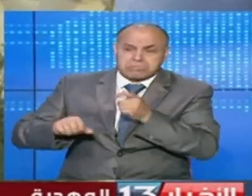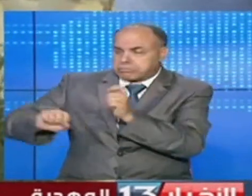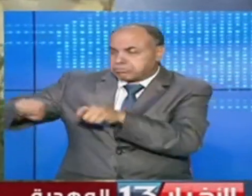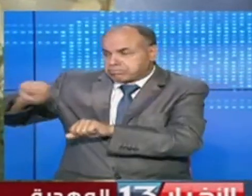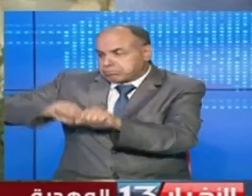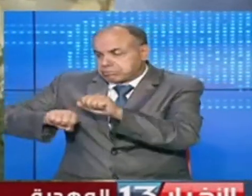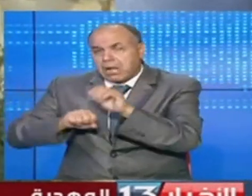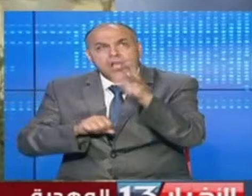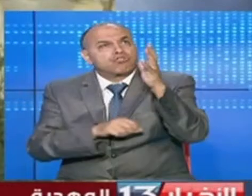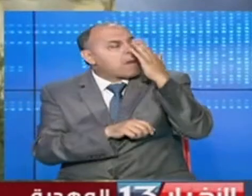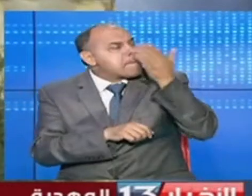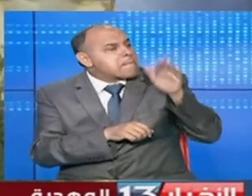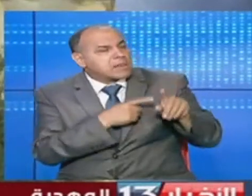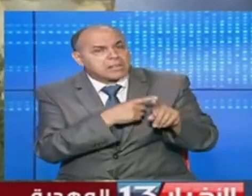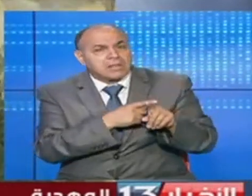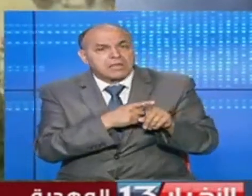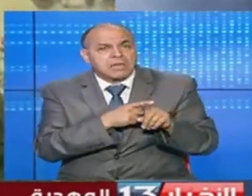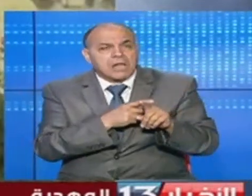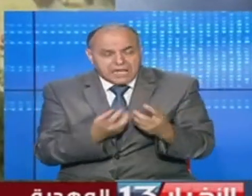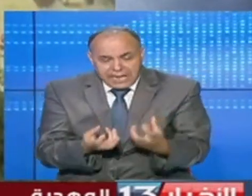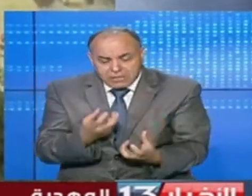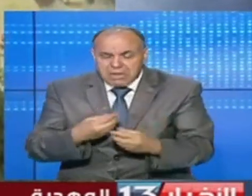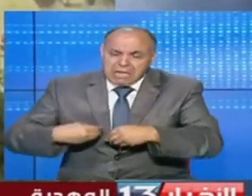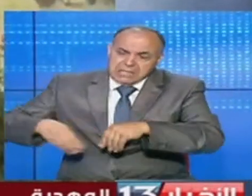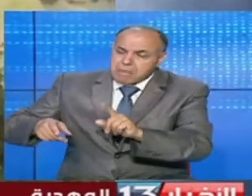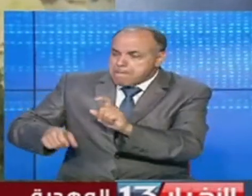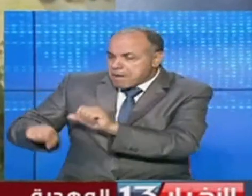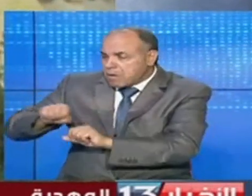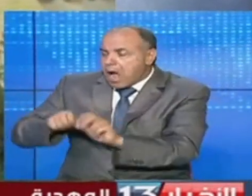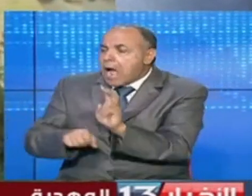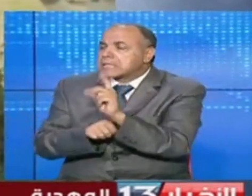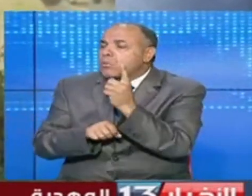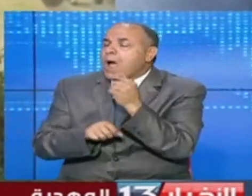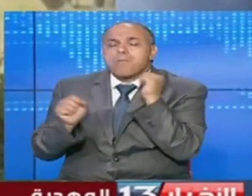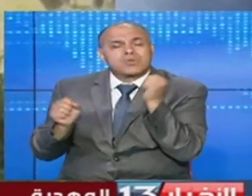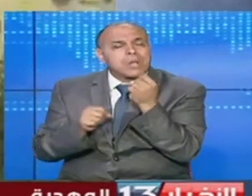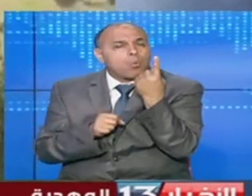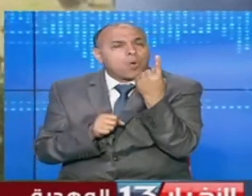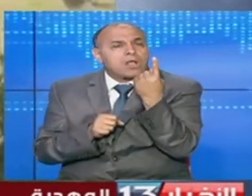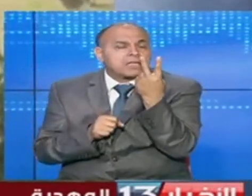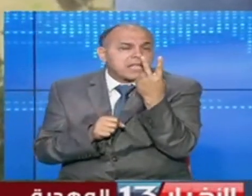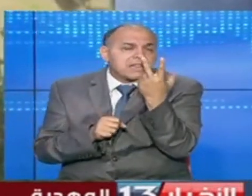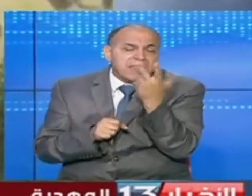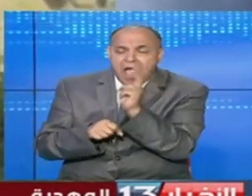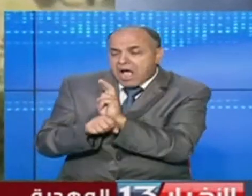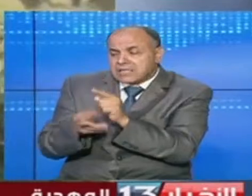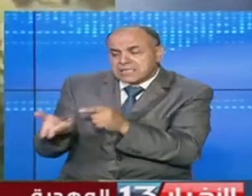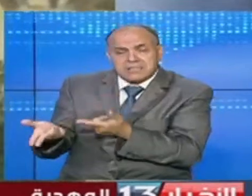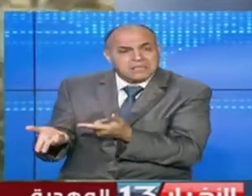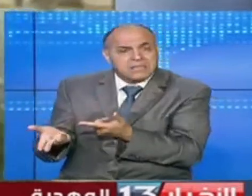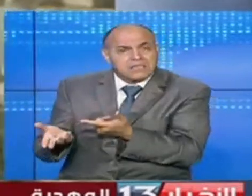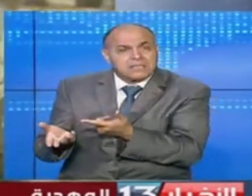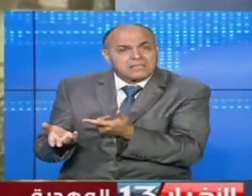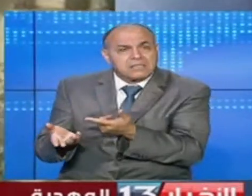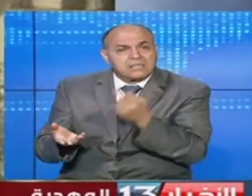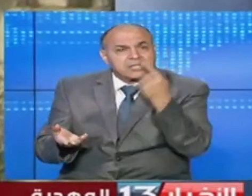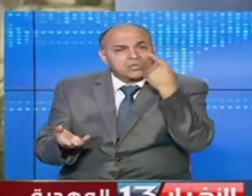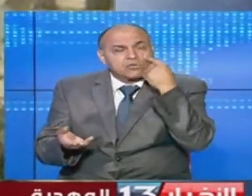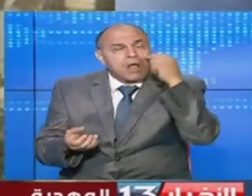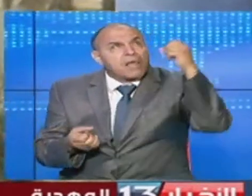حتى الاجارات تفنى حتى مقدمهم وعلى اساس واحد سياسه بالنسبه هيك